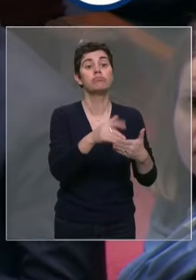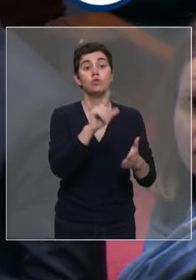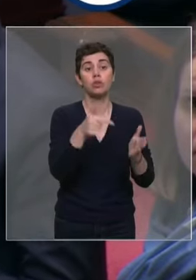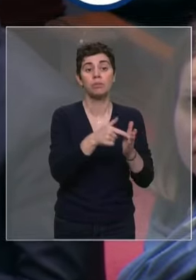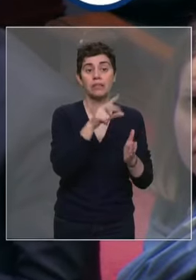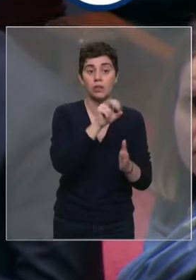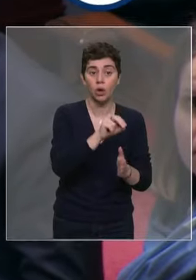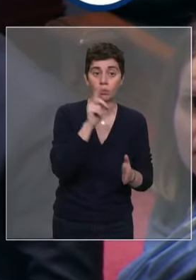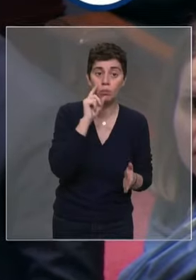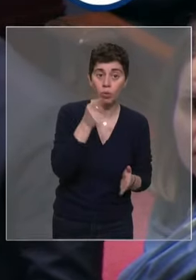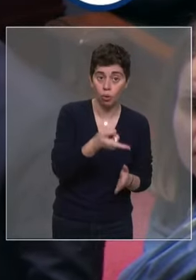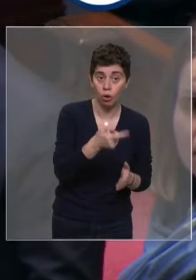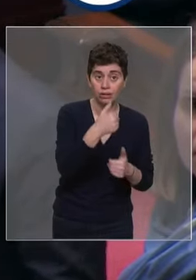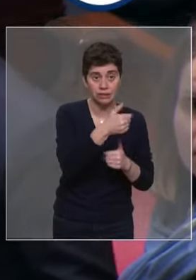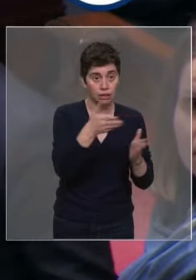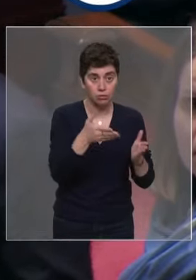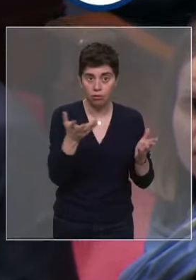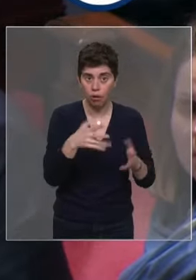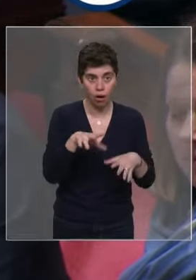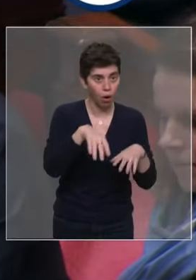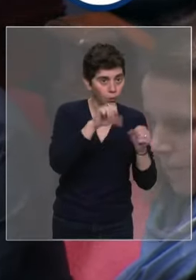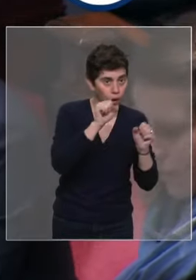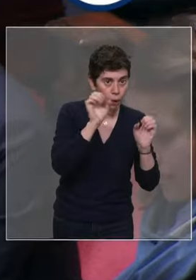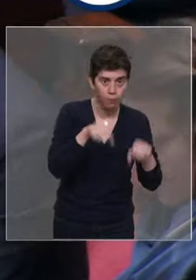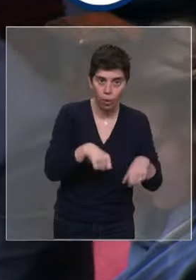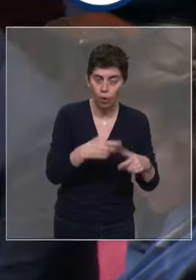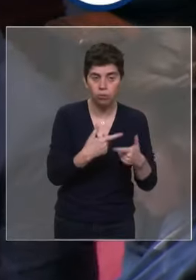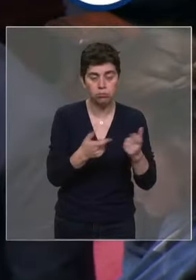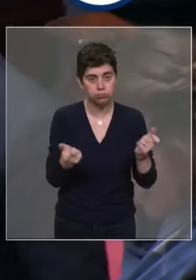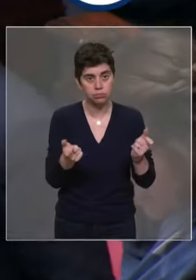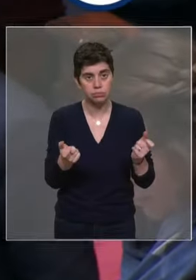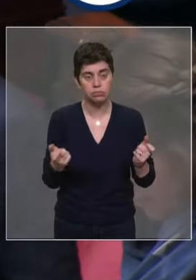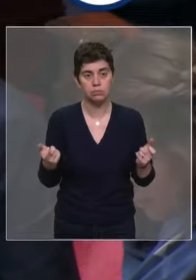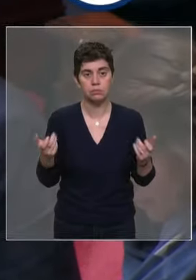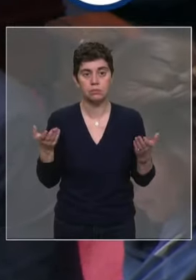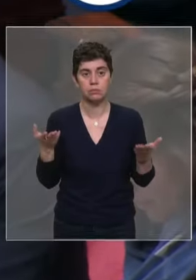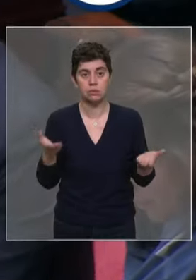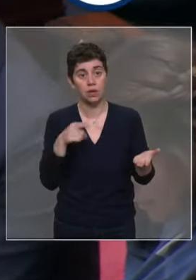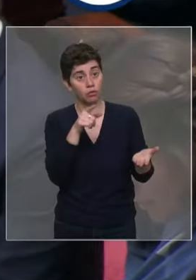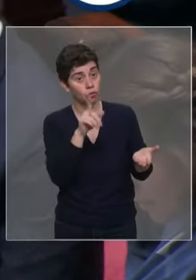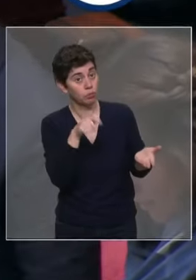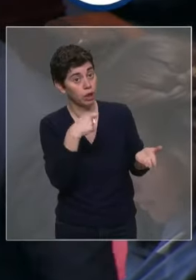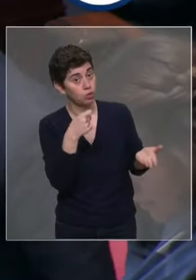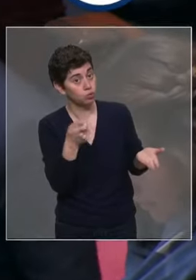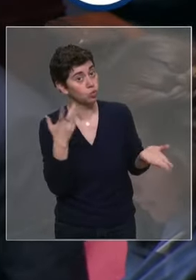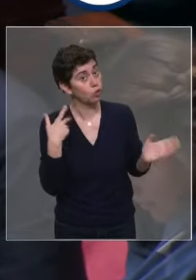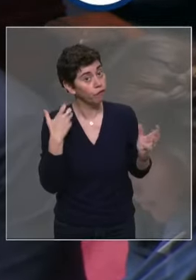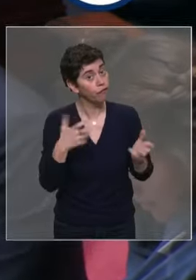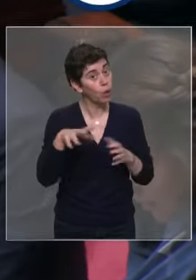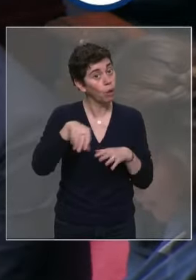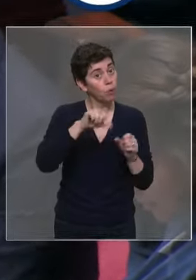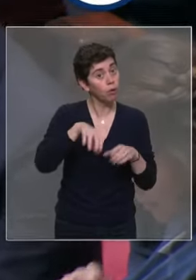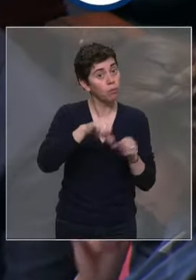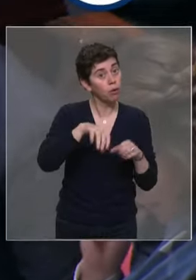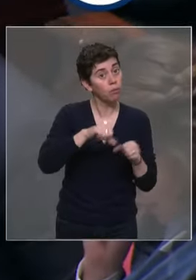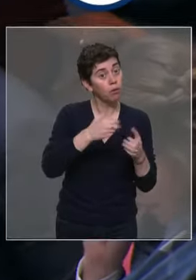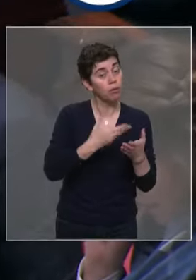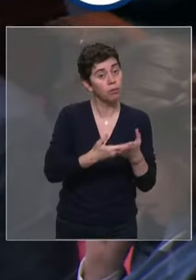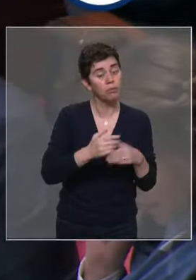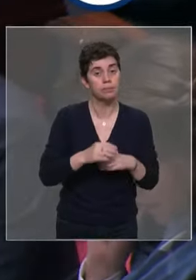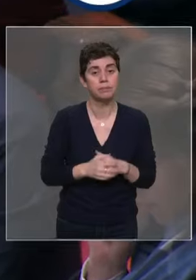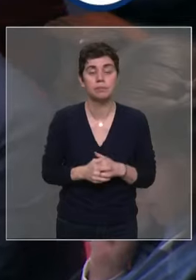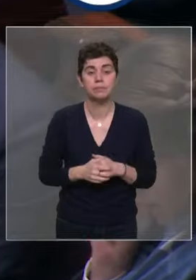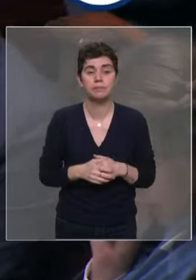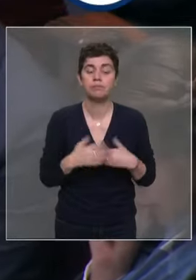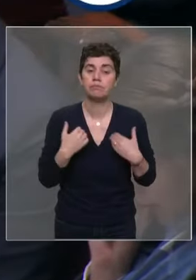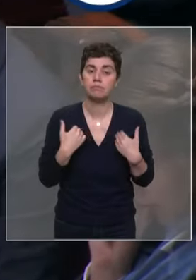pour l'avenir de notre pays en matière d'emploi, qui sont, à n'en pas douter, une de vos préoccupations. Je voudrais aussi souligner que